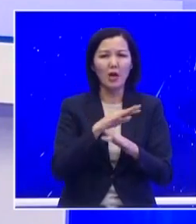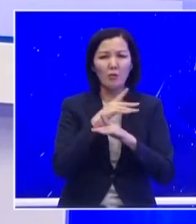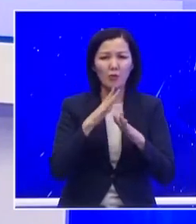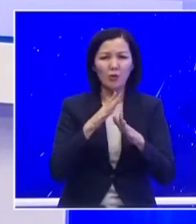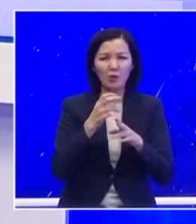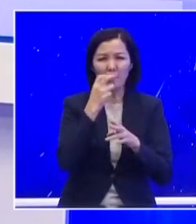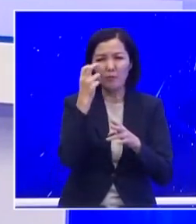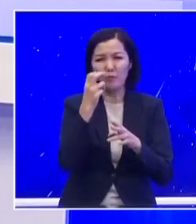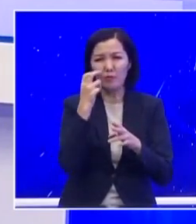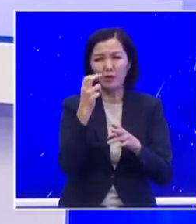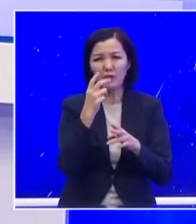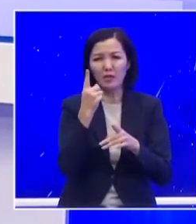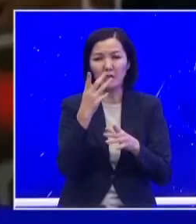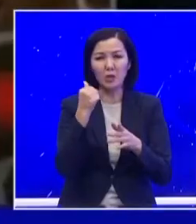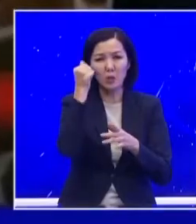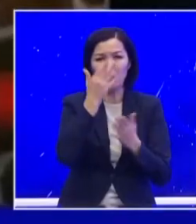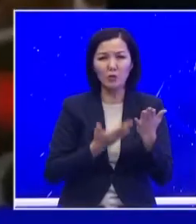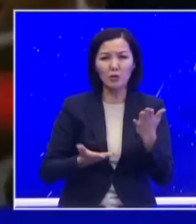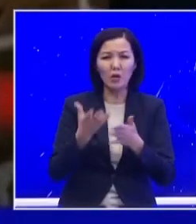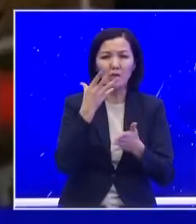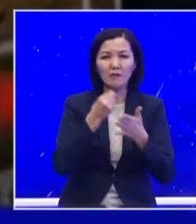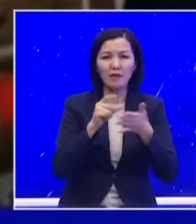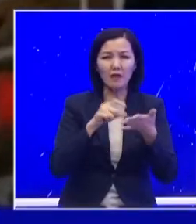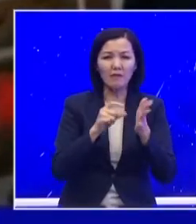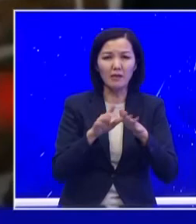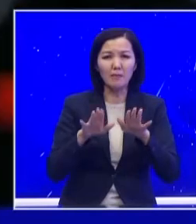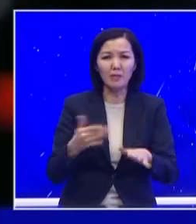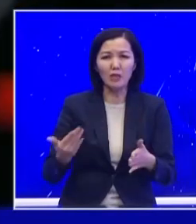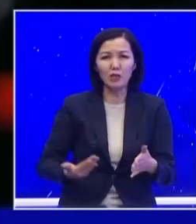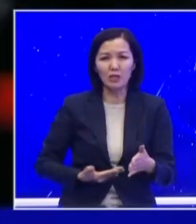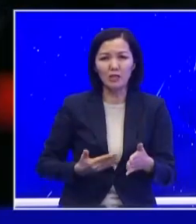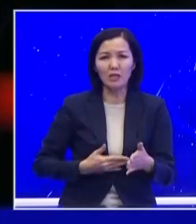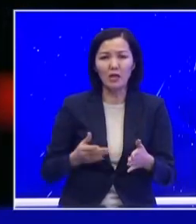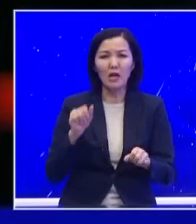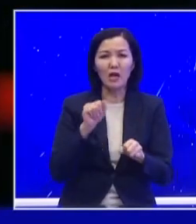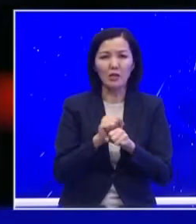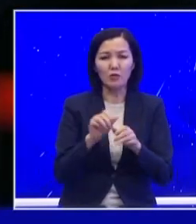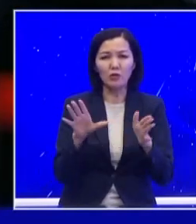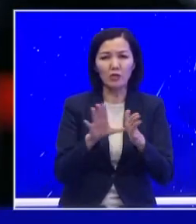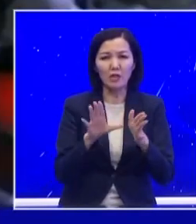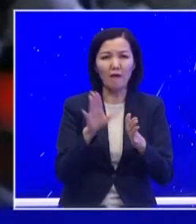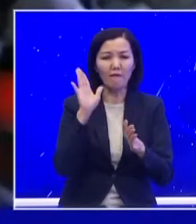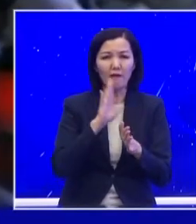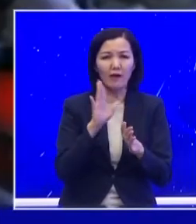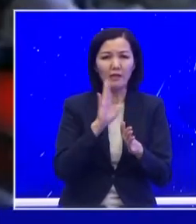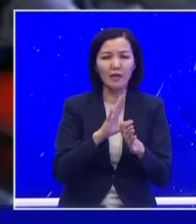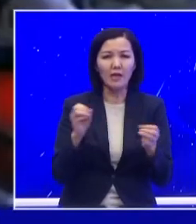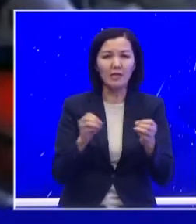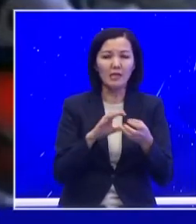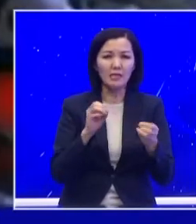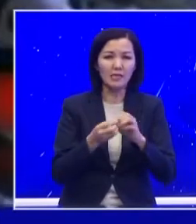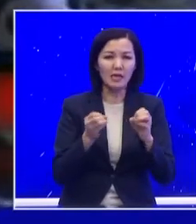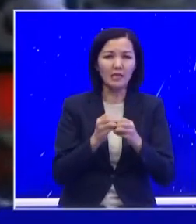гниющего мусора не один год собирает в своей квартире местная жительница. В ее доме давно отключены электричество и вода. Из-за скандалов с